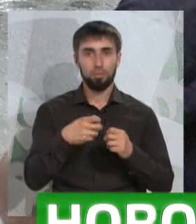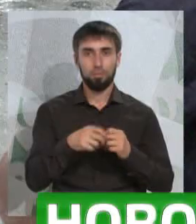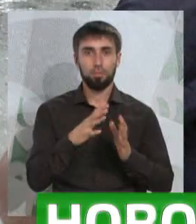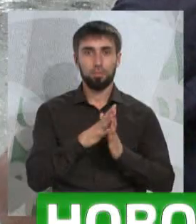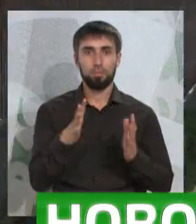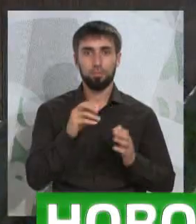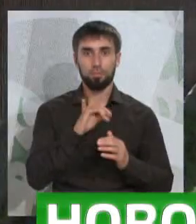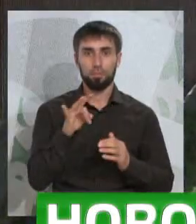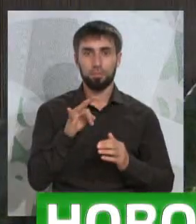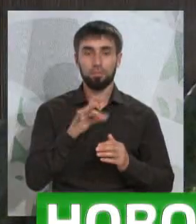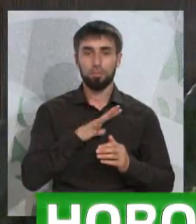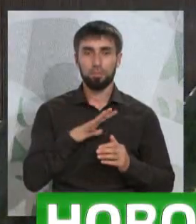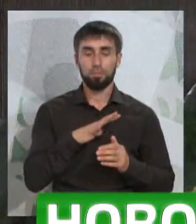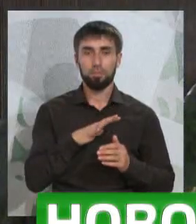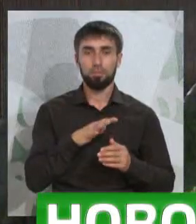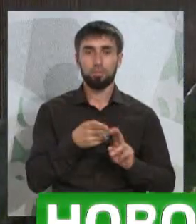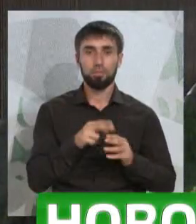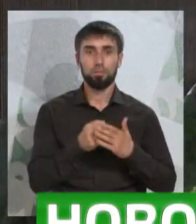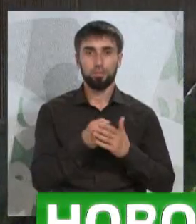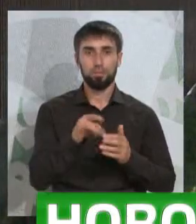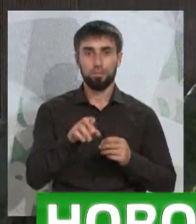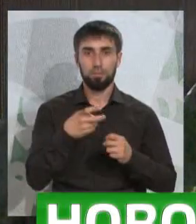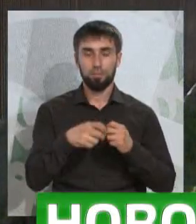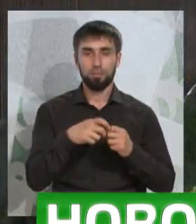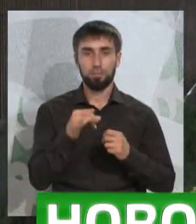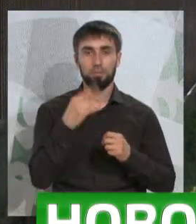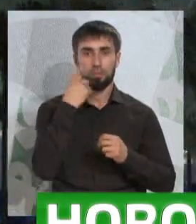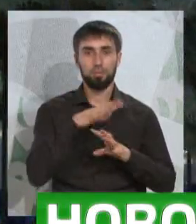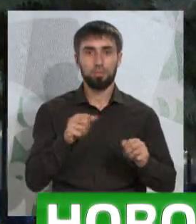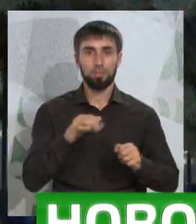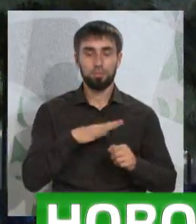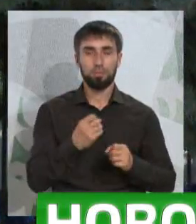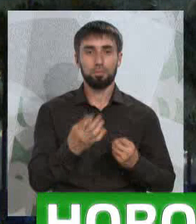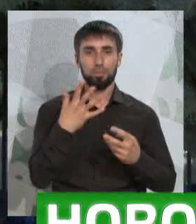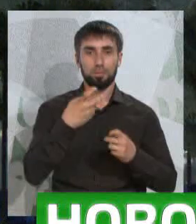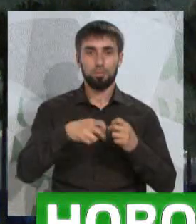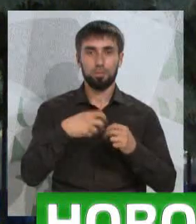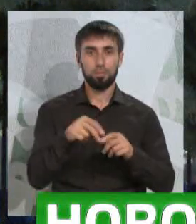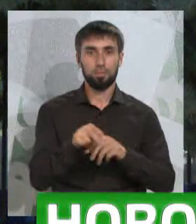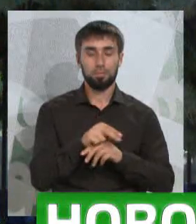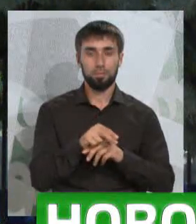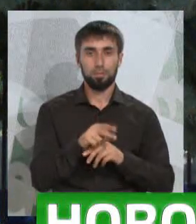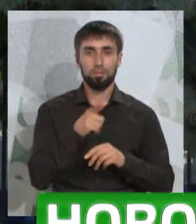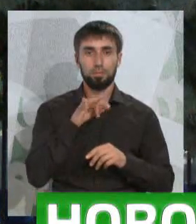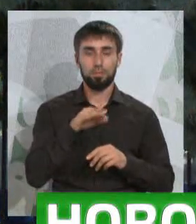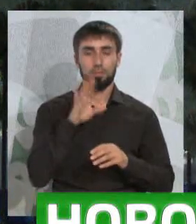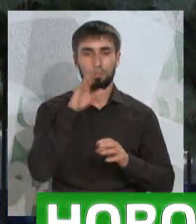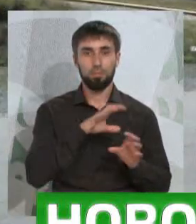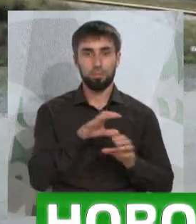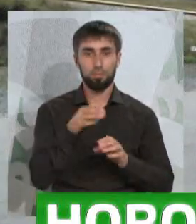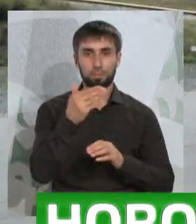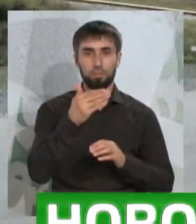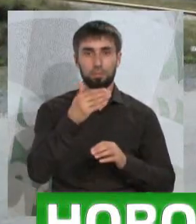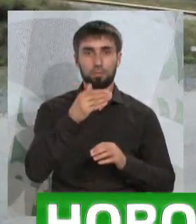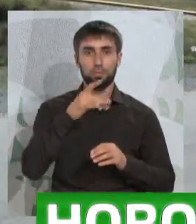Большого напора не выдержат. Так местным властям пришлось недавно устранить несколько крупных порывов труб. Водой Газиюрт обеспечивает